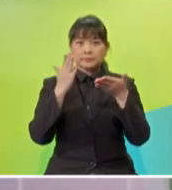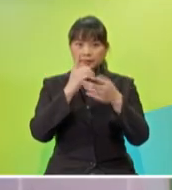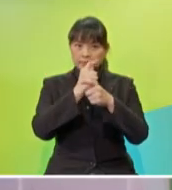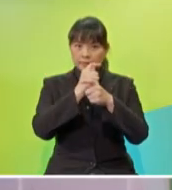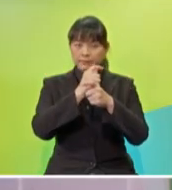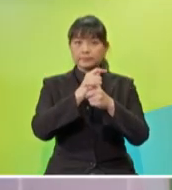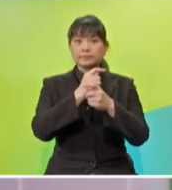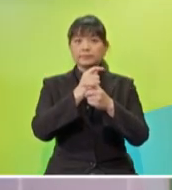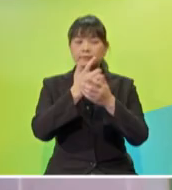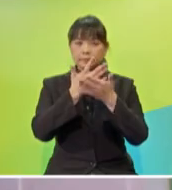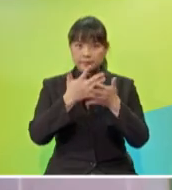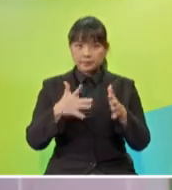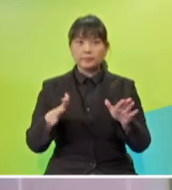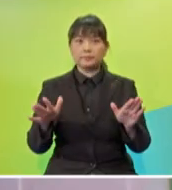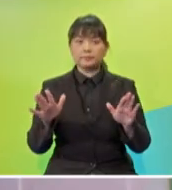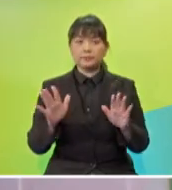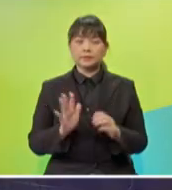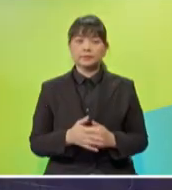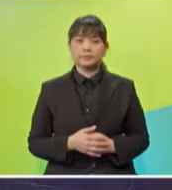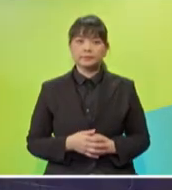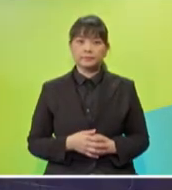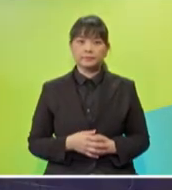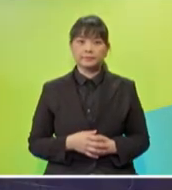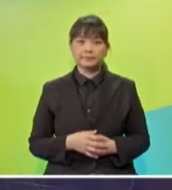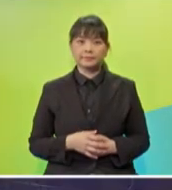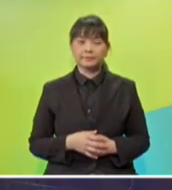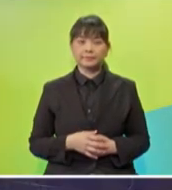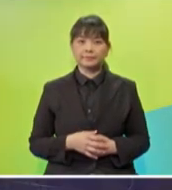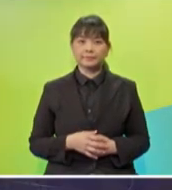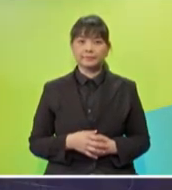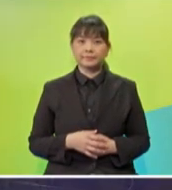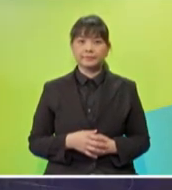tahan lepaskan sekarang